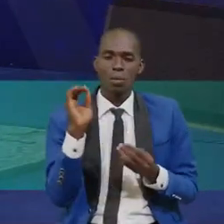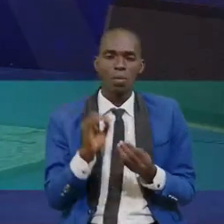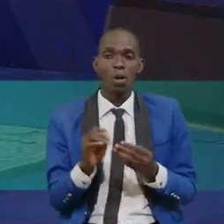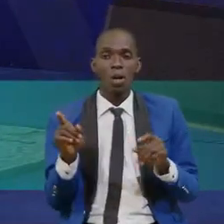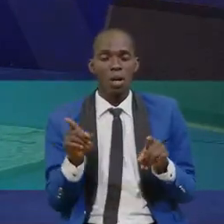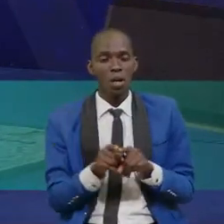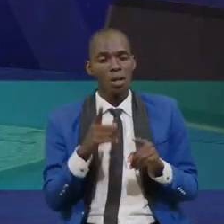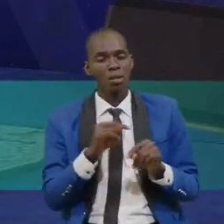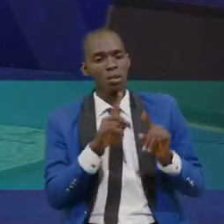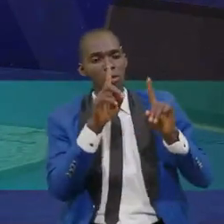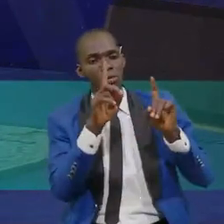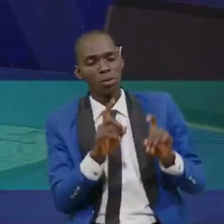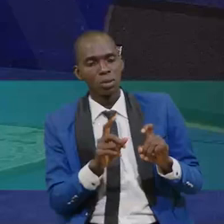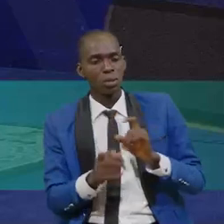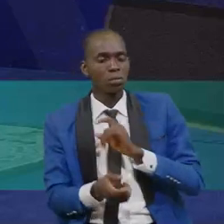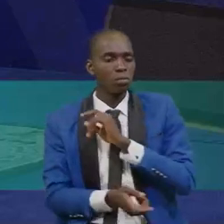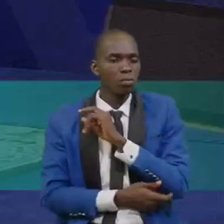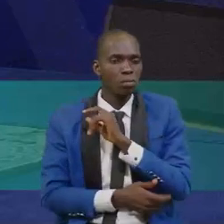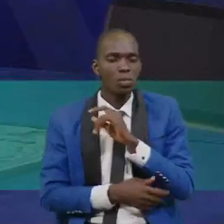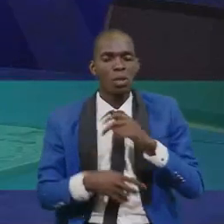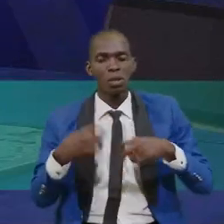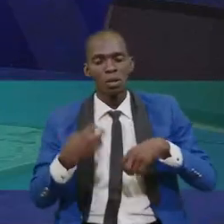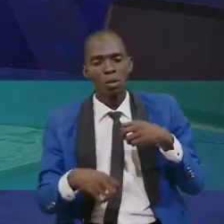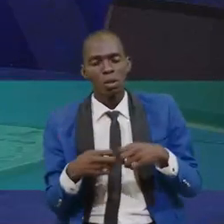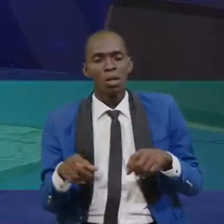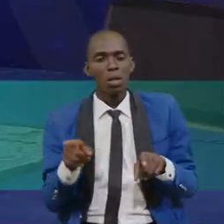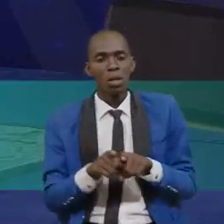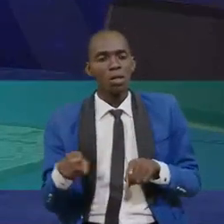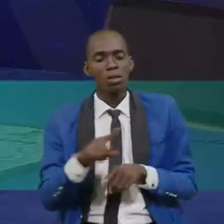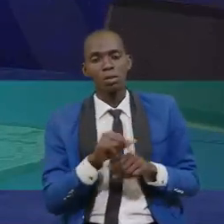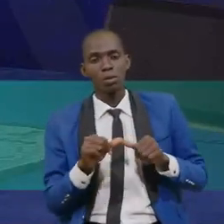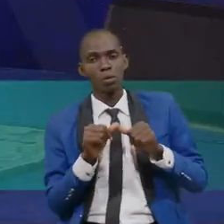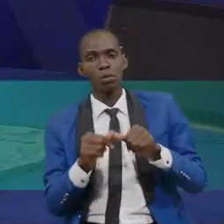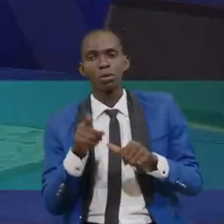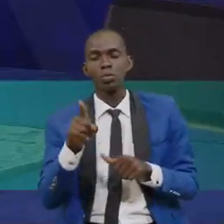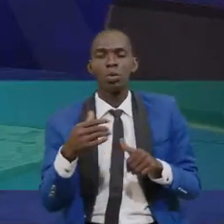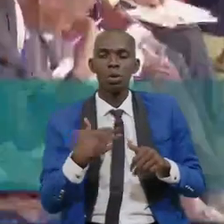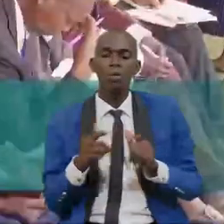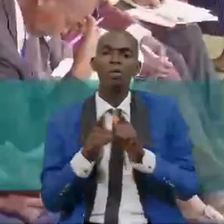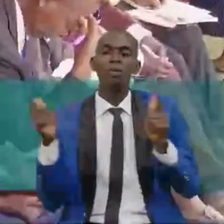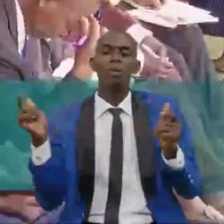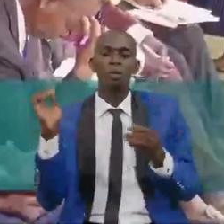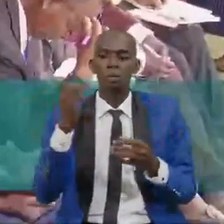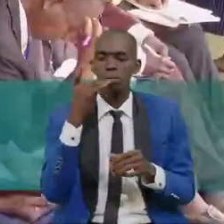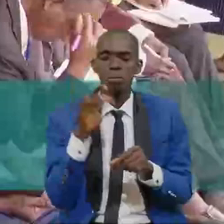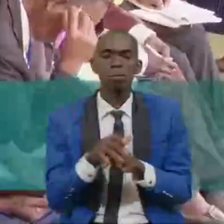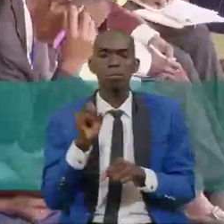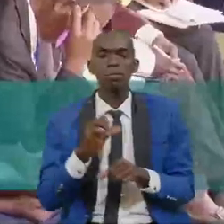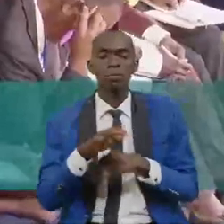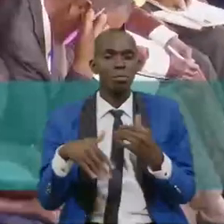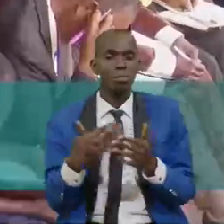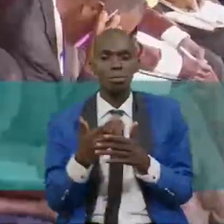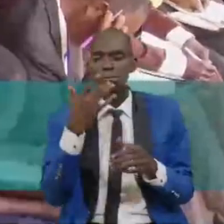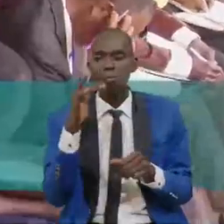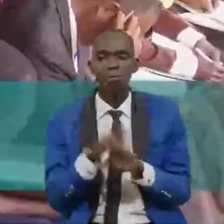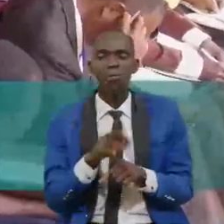Comme les épreuves, les tentations et les difficultés, comme elles montent, vous avez de plus grandes promesses. Et ces